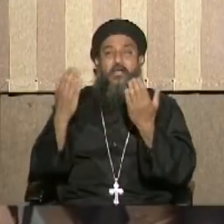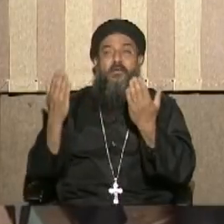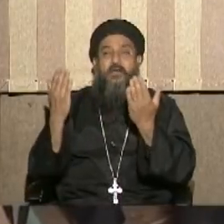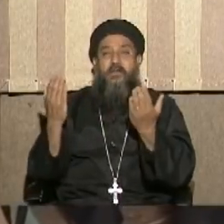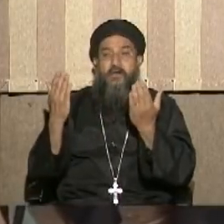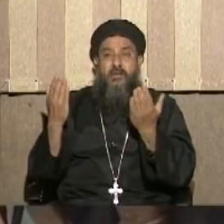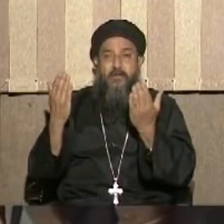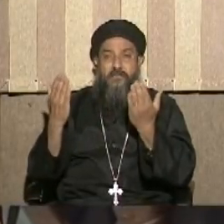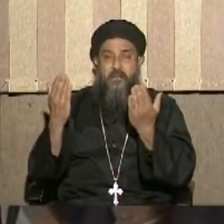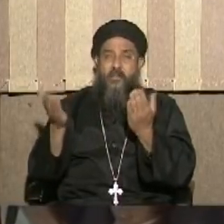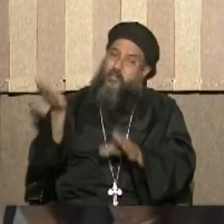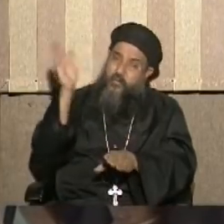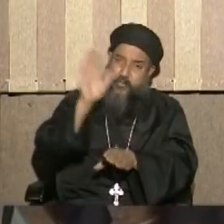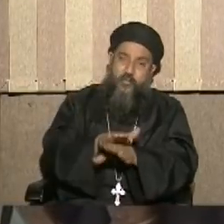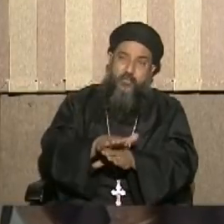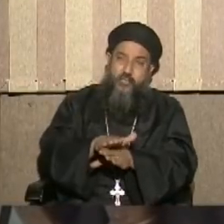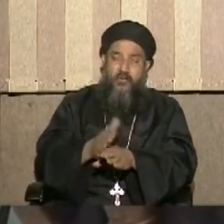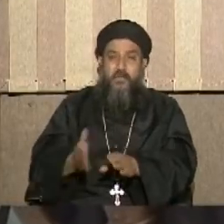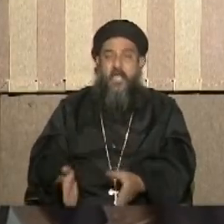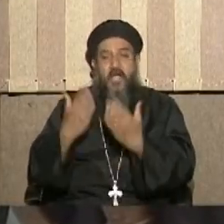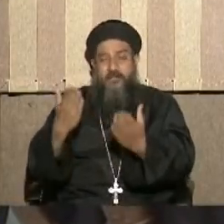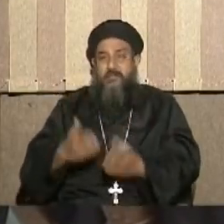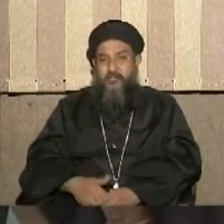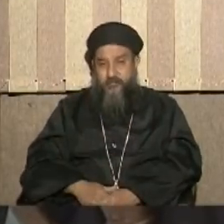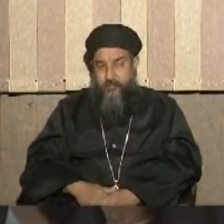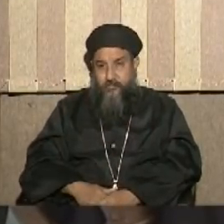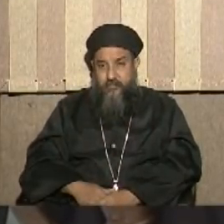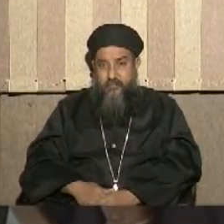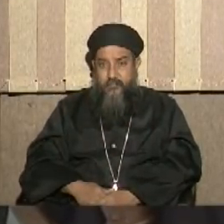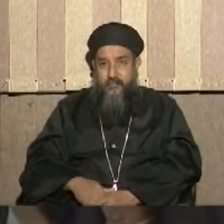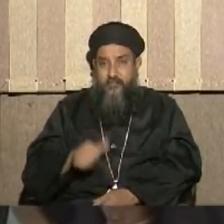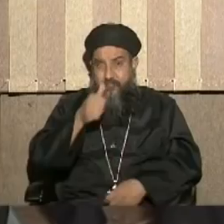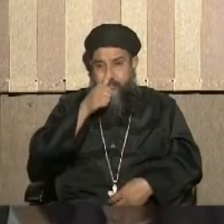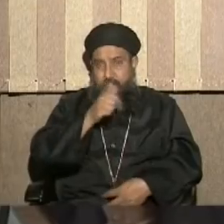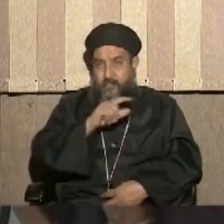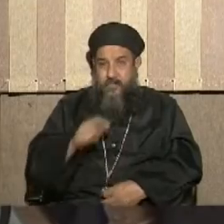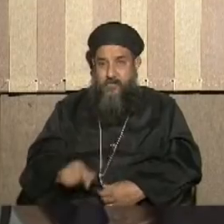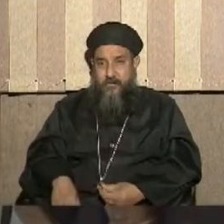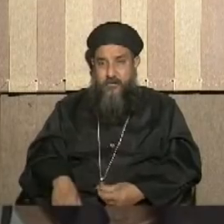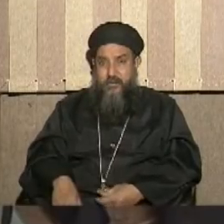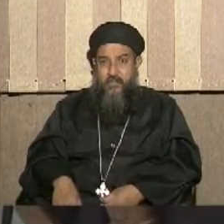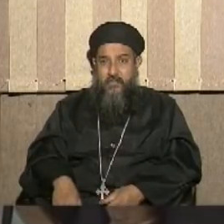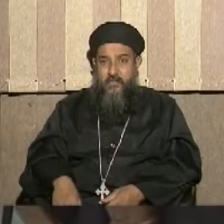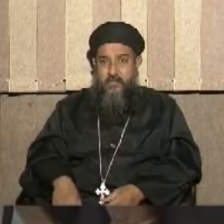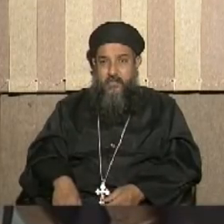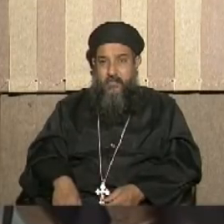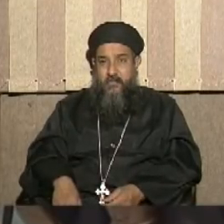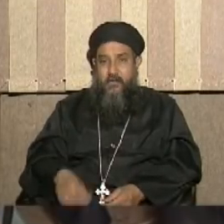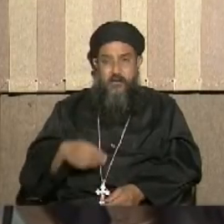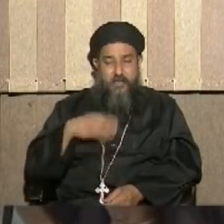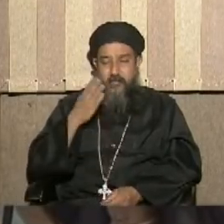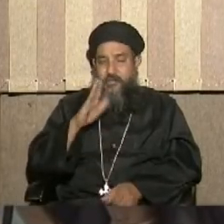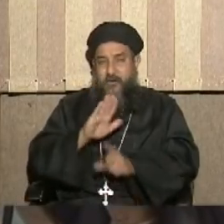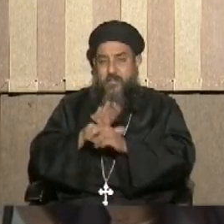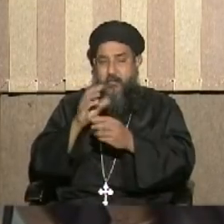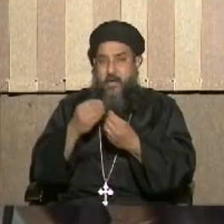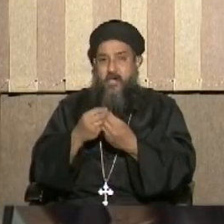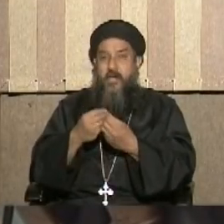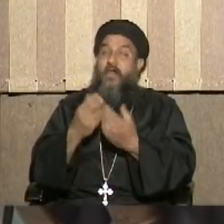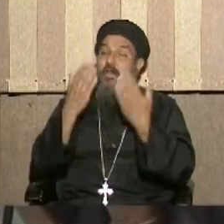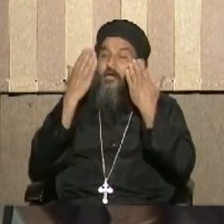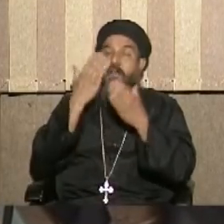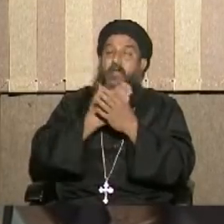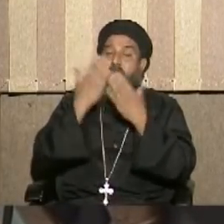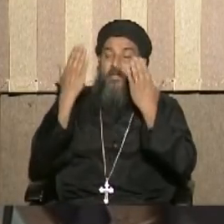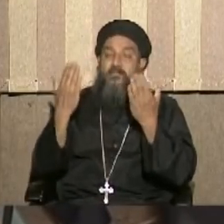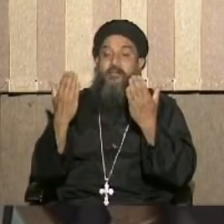ربنا إنه يموته ولا يشوف له صرفة فيه؟ ما تزعلش مننا أخ مينا، إحنا مش هنقدر نيجي معاك، لكن